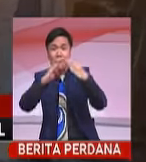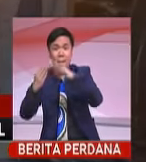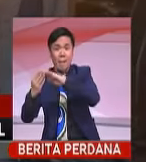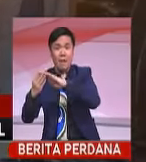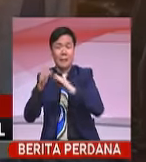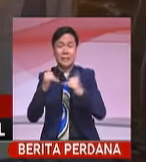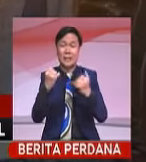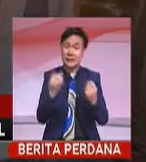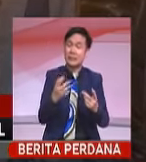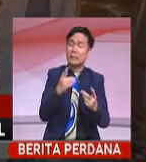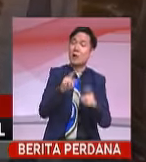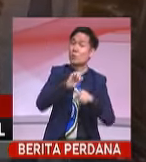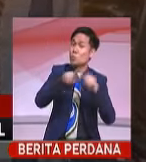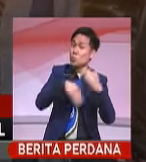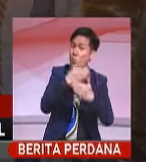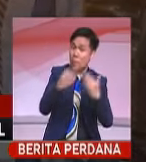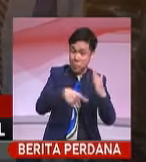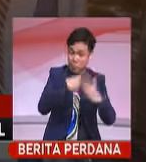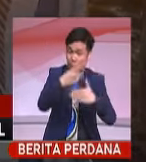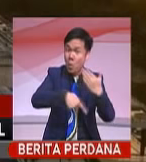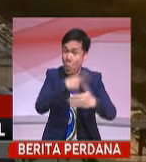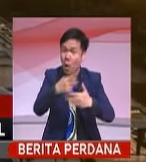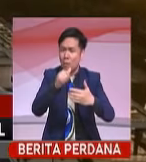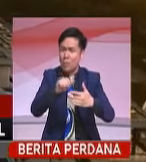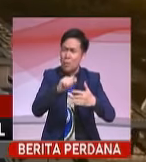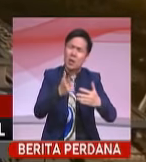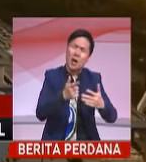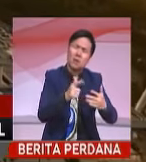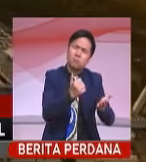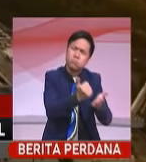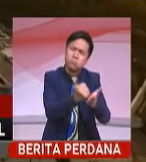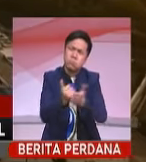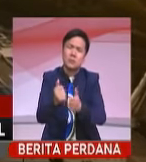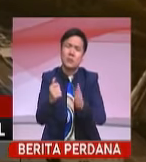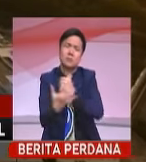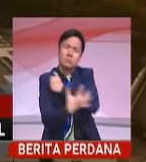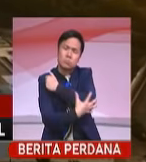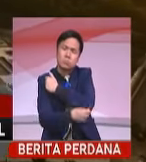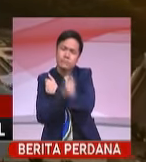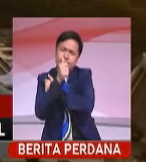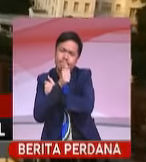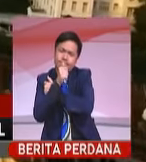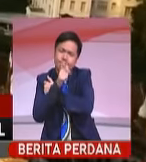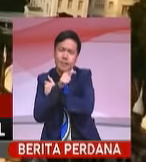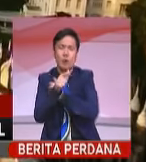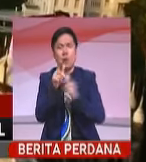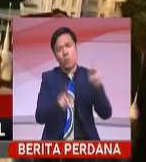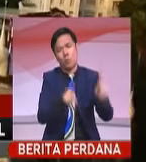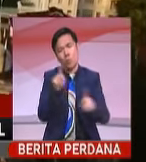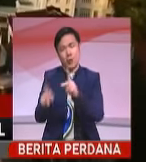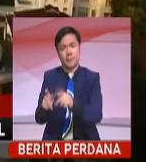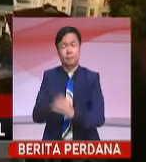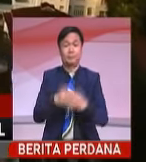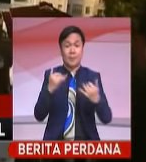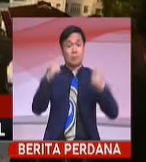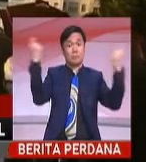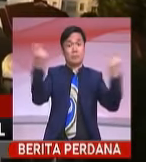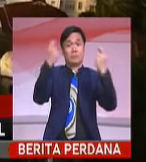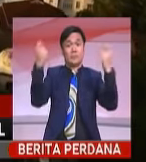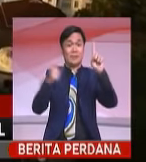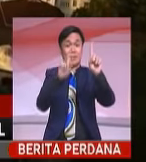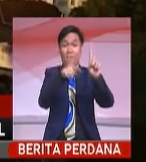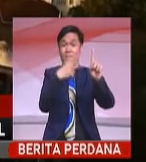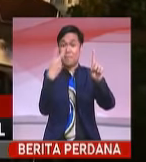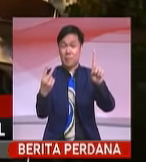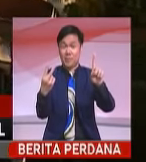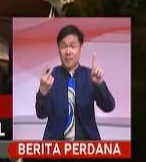agenda yang dirancang mampu membantu menyelesaikan kesusahan rakyat. Bersempena sambutan Hari Wilayah Persekutuan 2021 pada 1